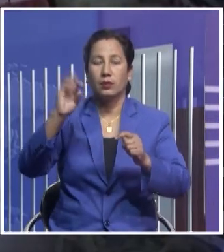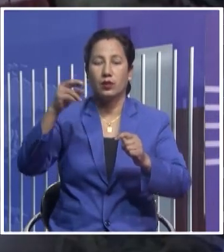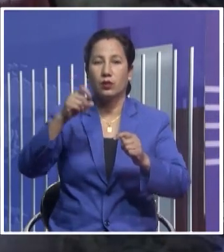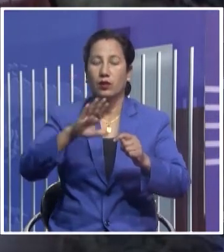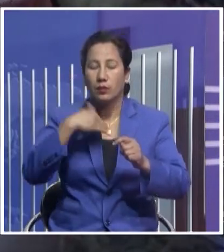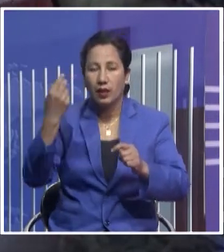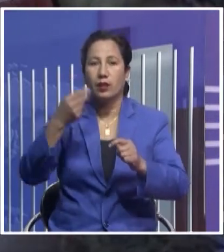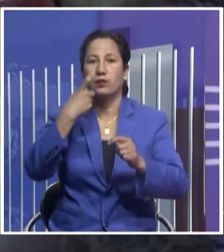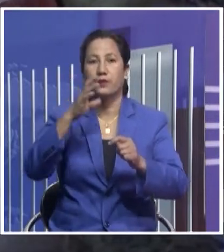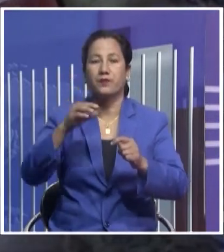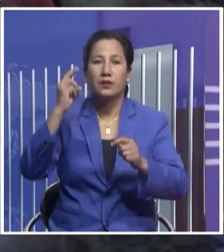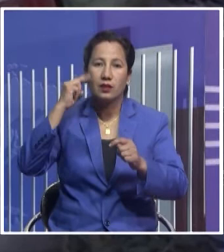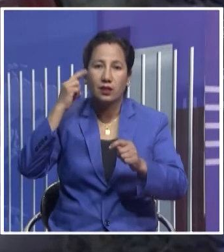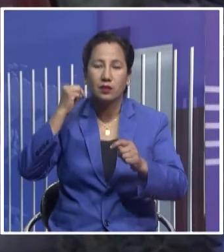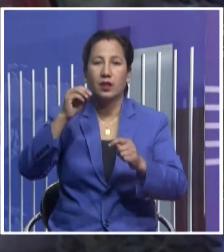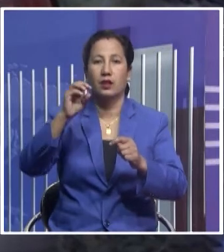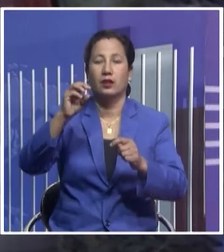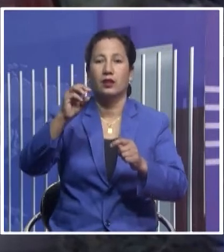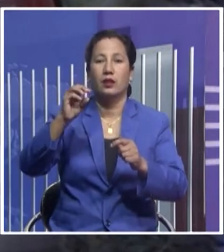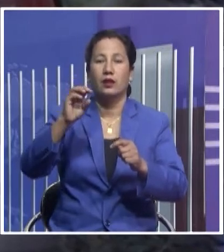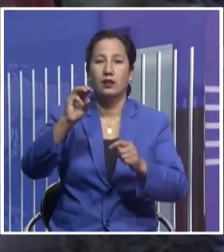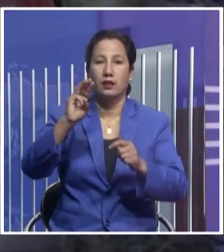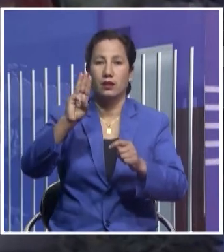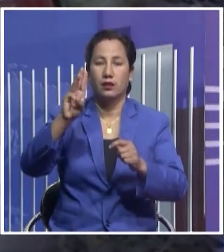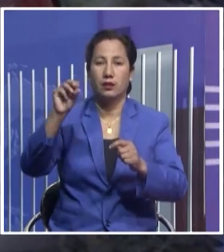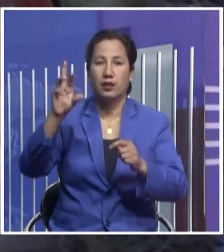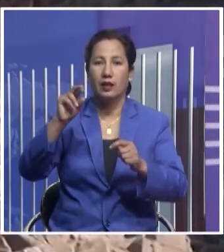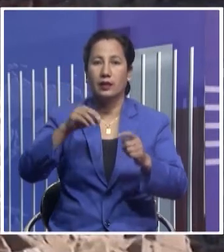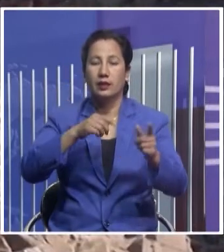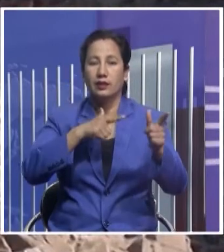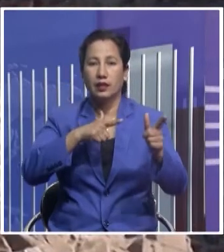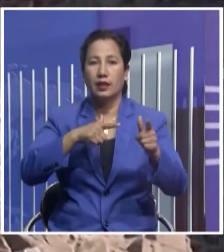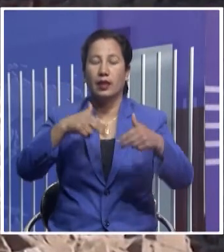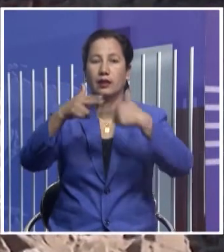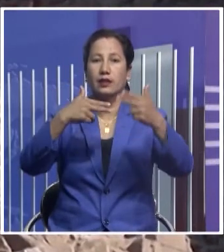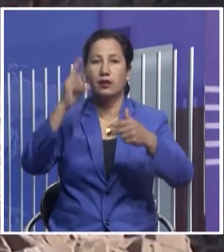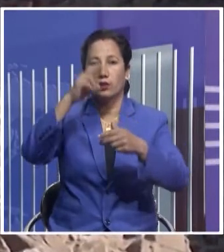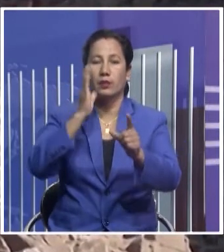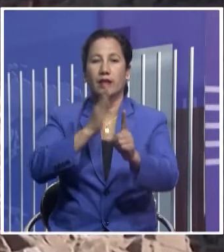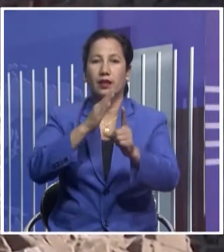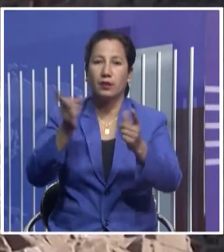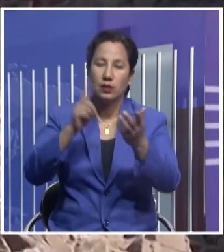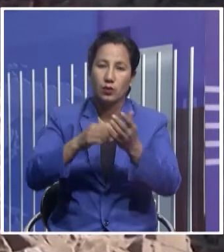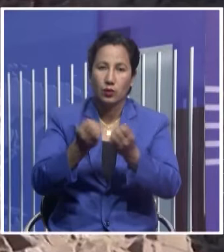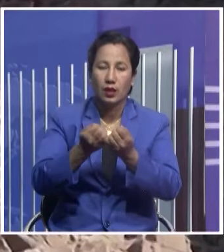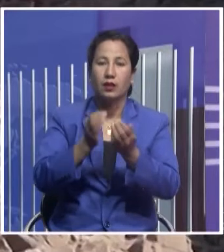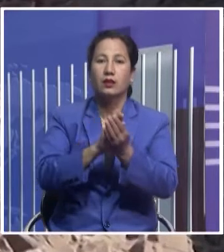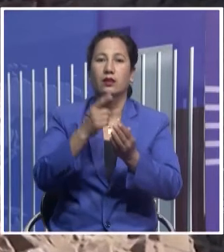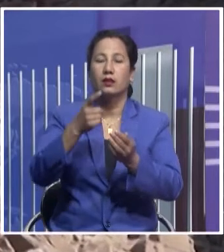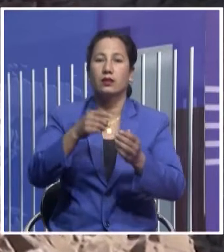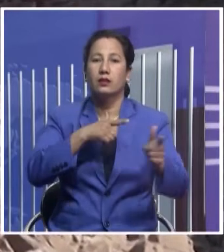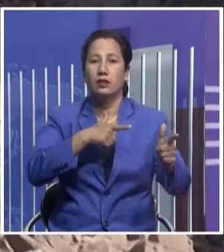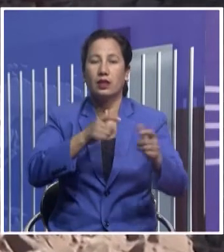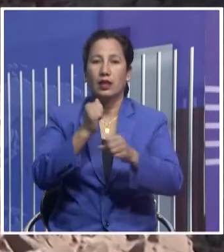छ। शनिबारदेखि मारिब प्रान्तमा साइदी सेनाले निरन्तर रूपमा कारवाही जारी राखेको बताइएको छ।